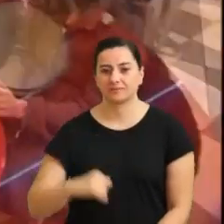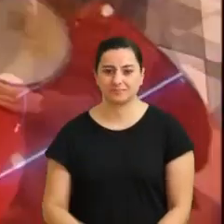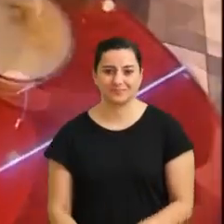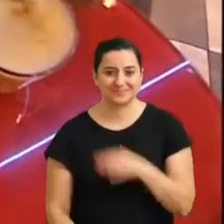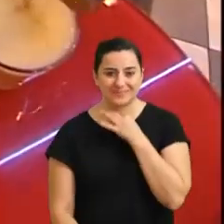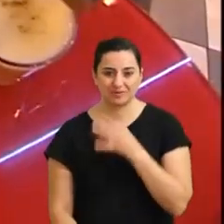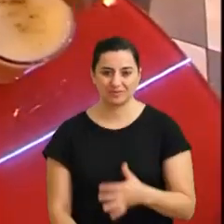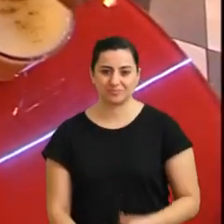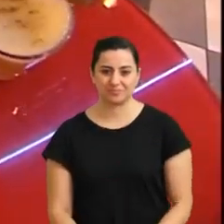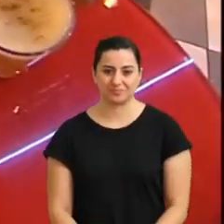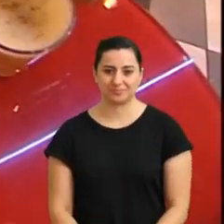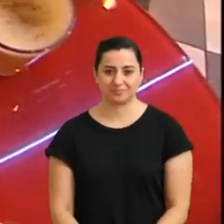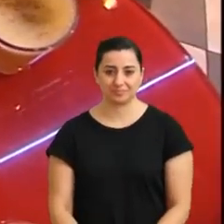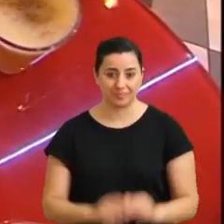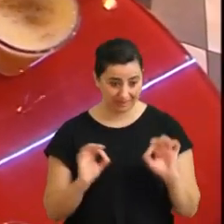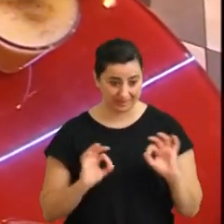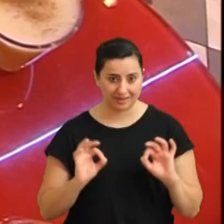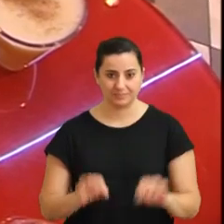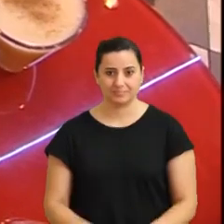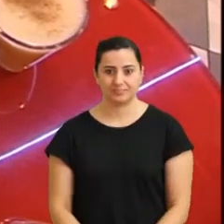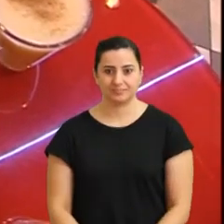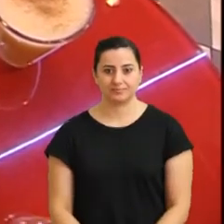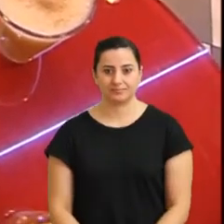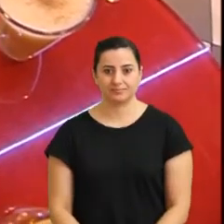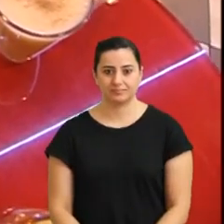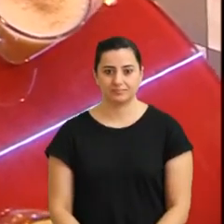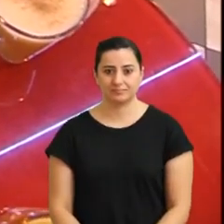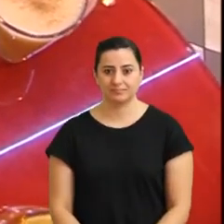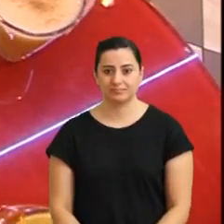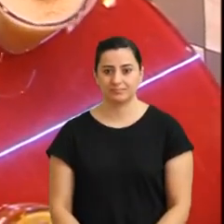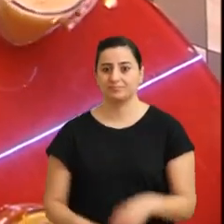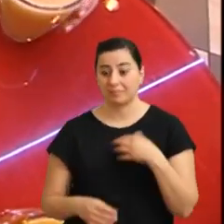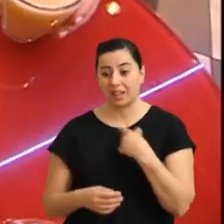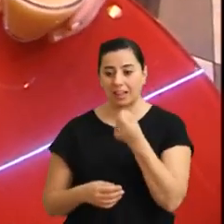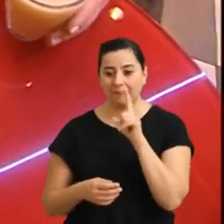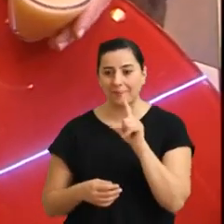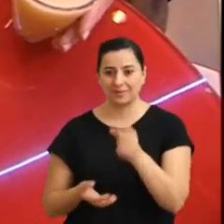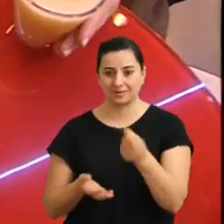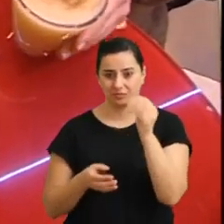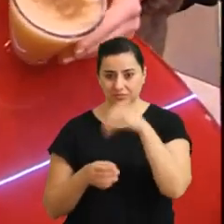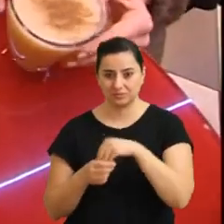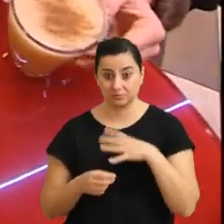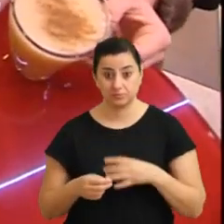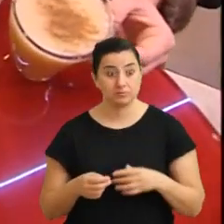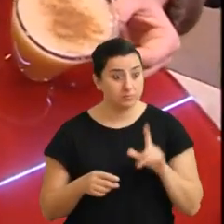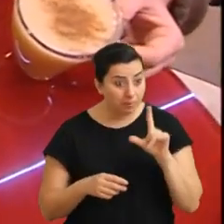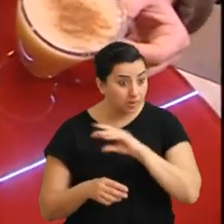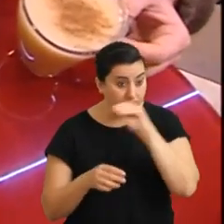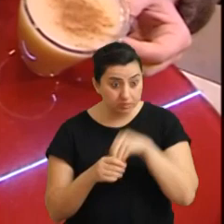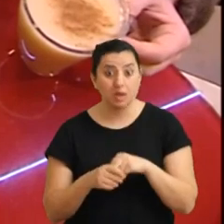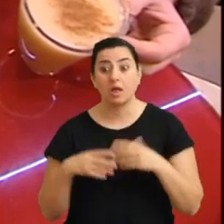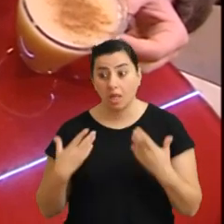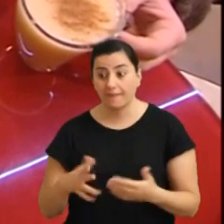ederiz. Bardağın üstüne tarçın döküyor. Yeter mi? Yeter. Bak leblebi. Ama ben leblebi de koyacağım. İçine mi? Tabii canım, leblebi